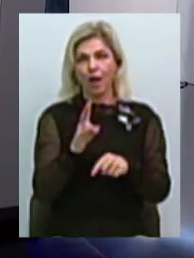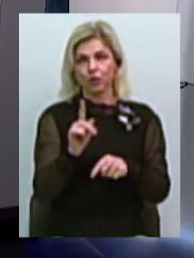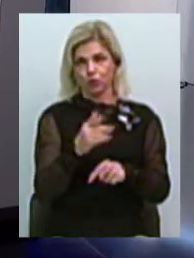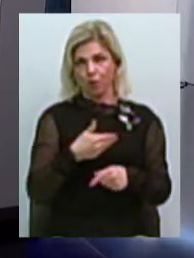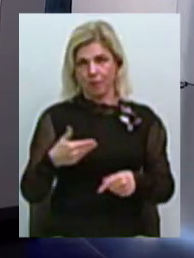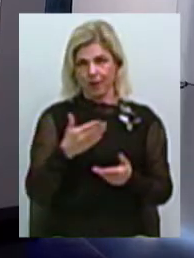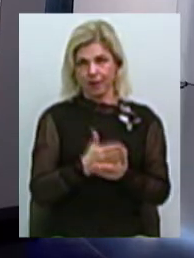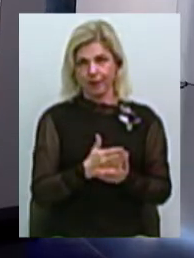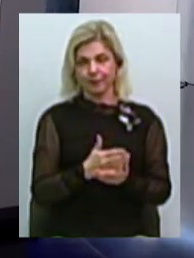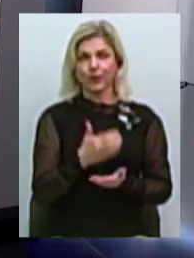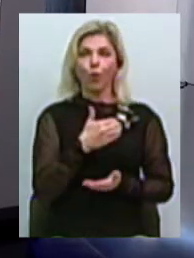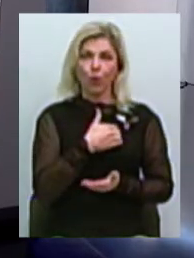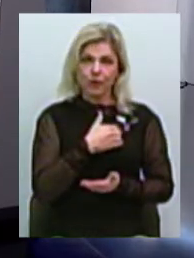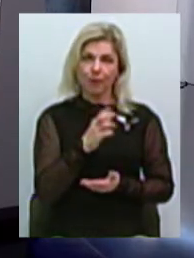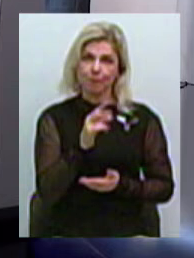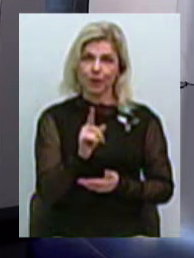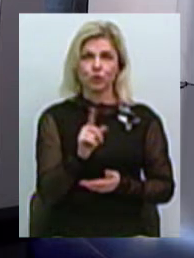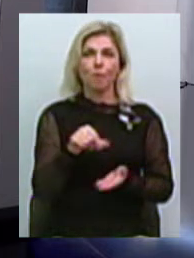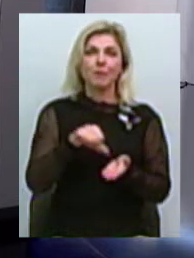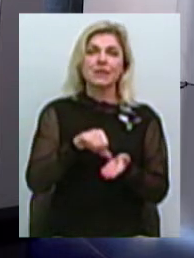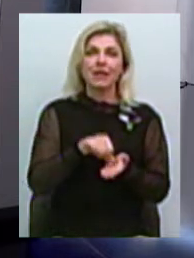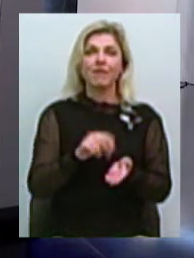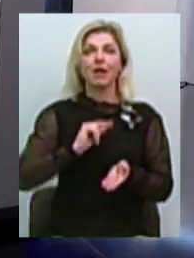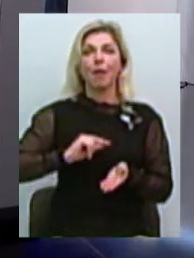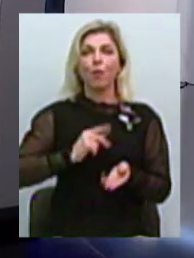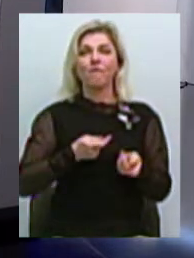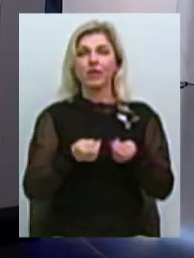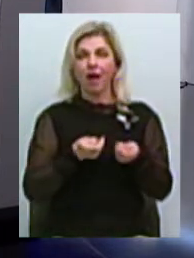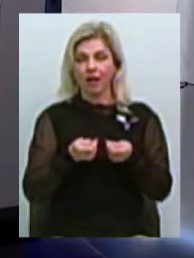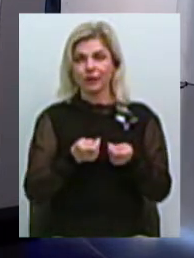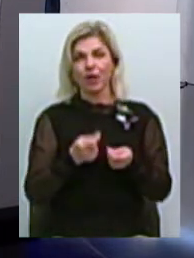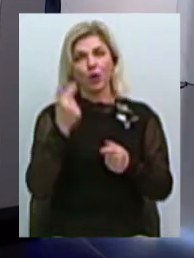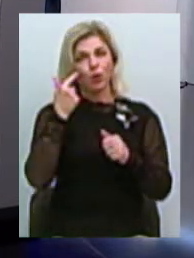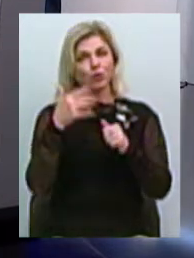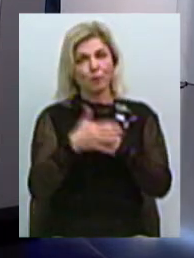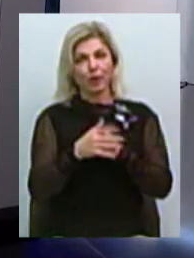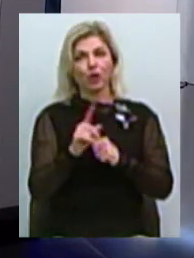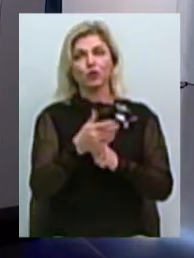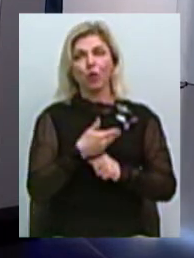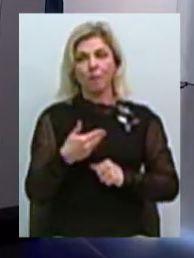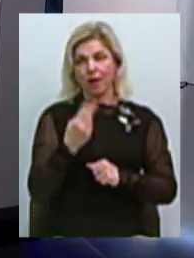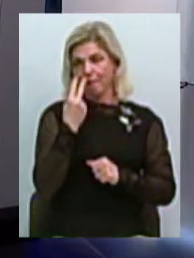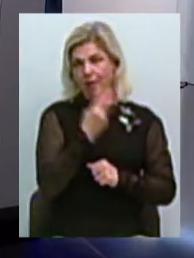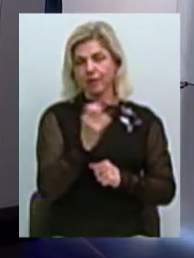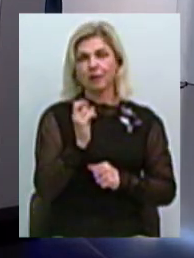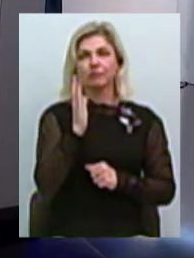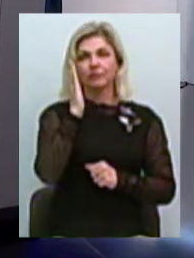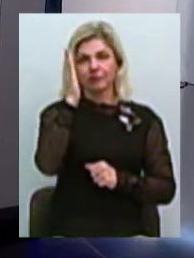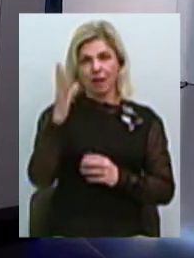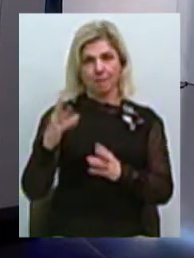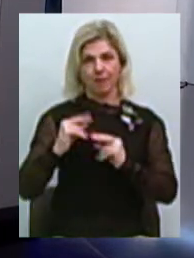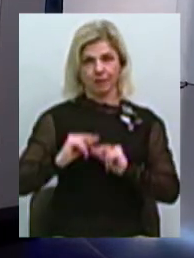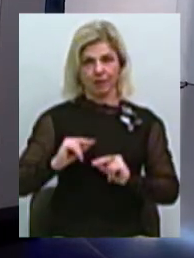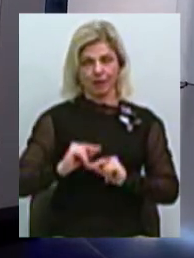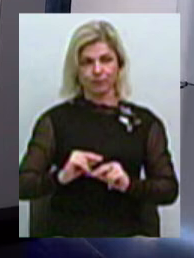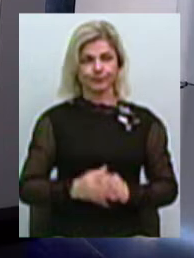Тому ми б хотіли, звісно, що представники влади зрозуміли нарешті, що ми в них бачимо стратегічних партнерів. І саме зараз